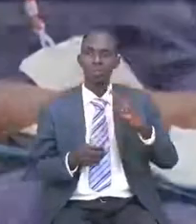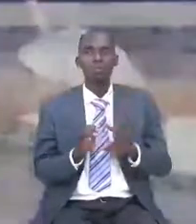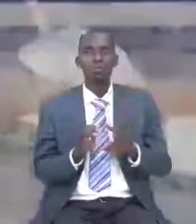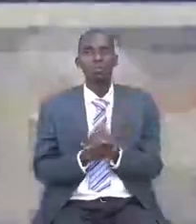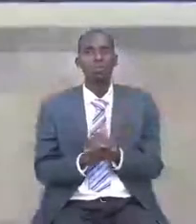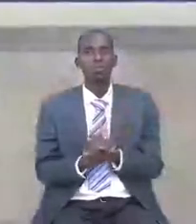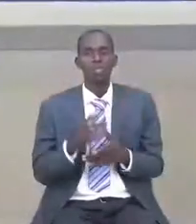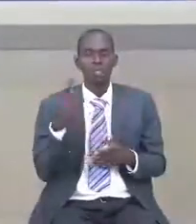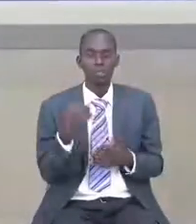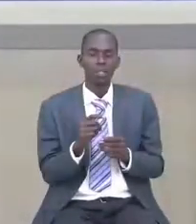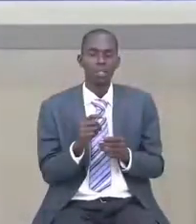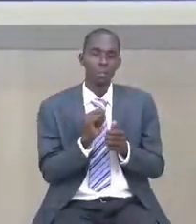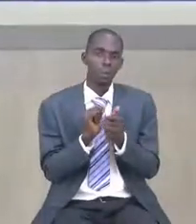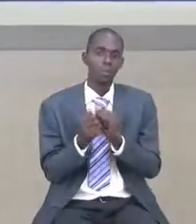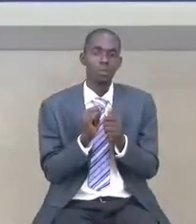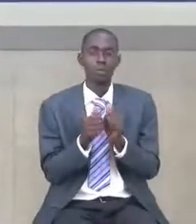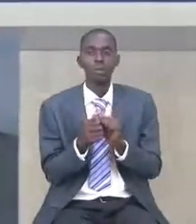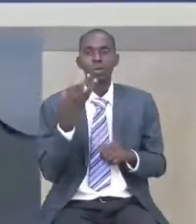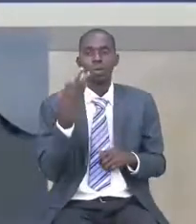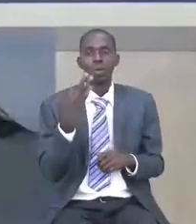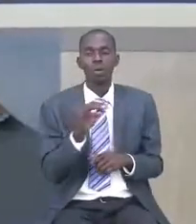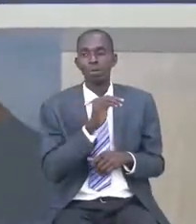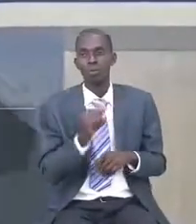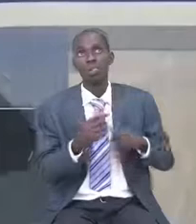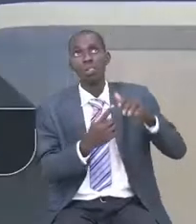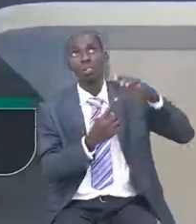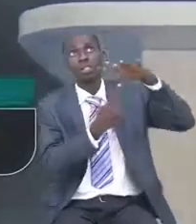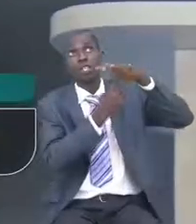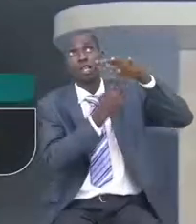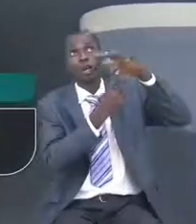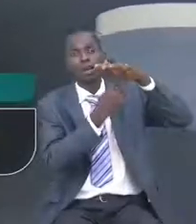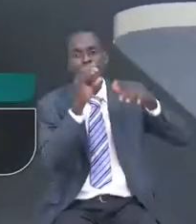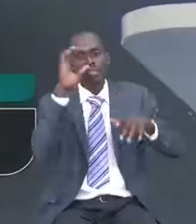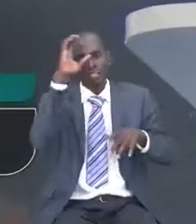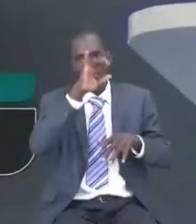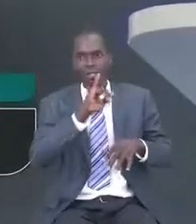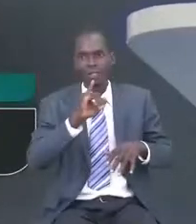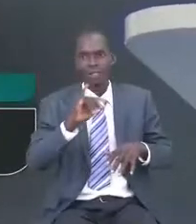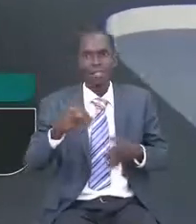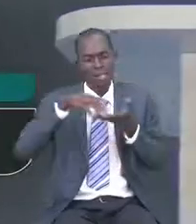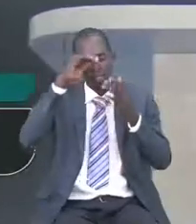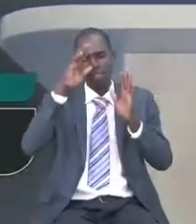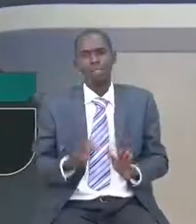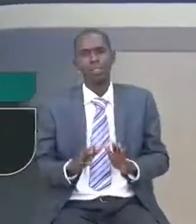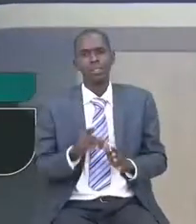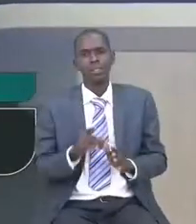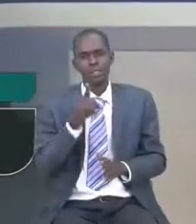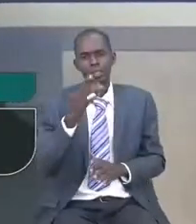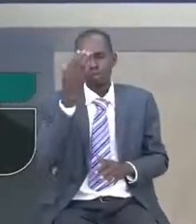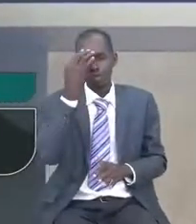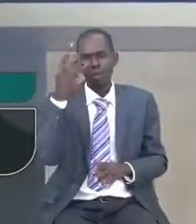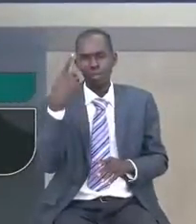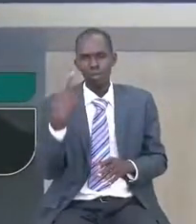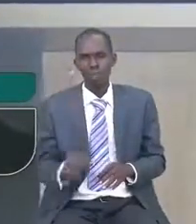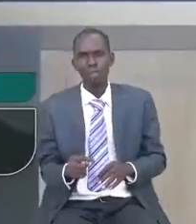la poursuite d'un apprenant visant le sommet. Il connaît la vie qu'il